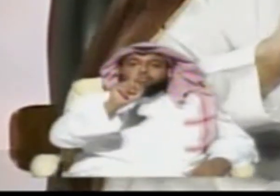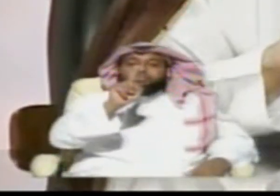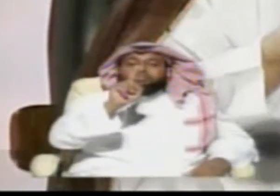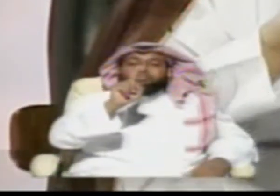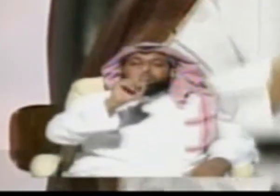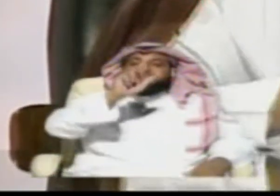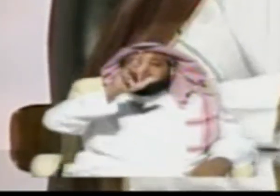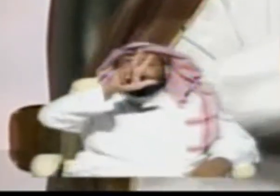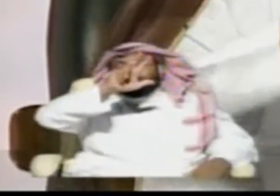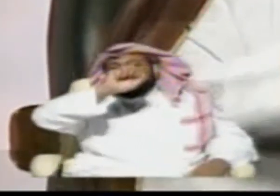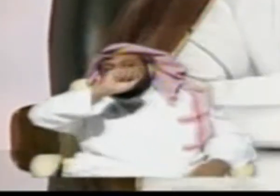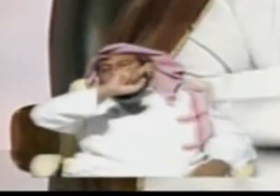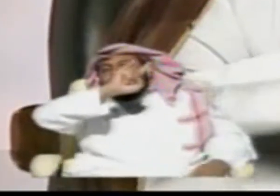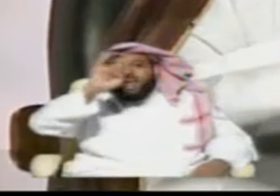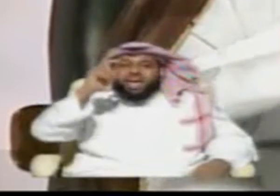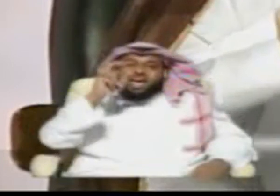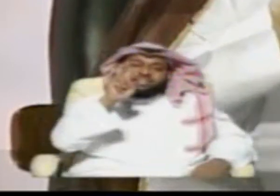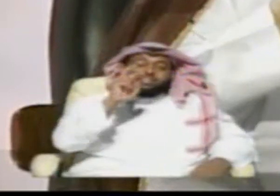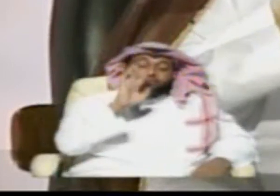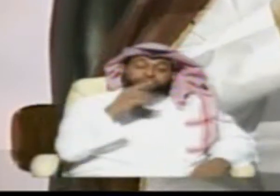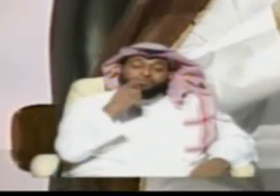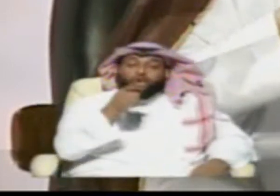الرسالة، استيقظ، تنبه،